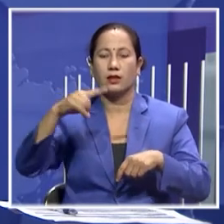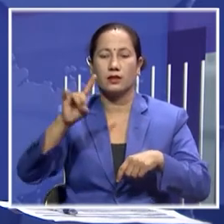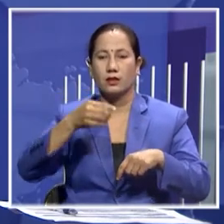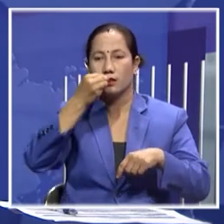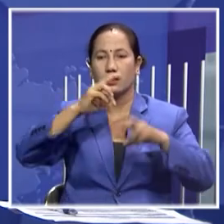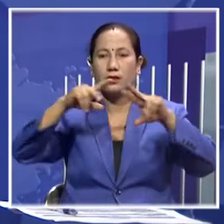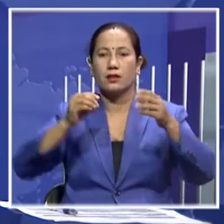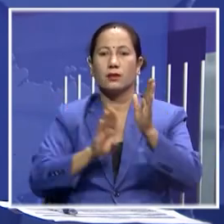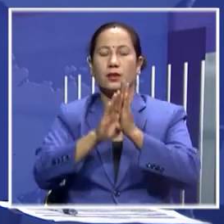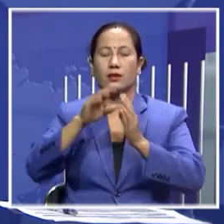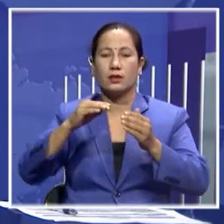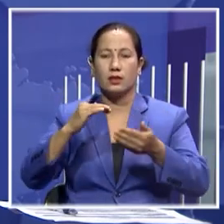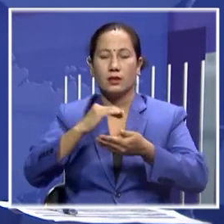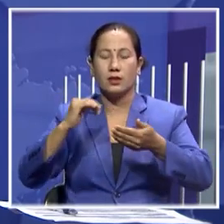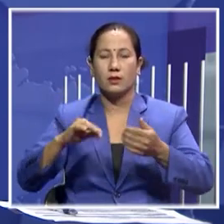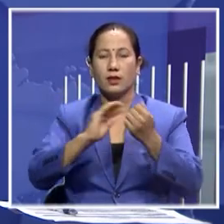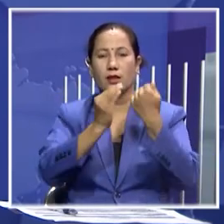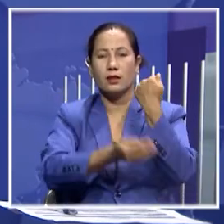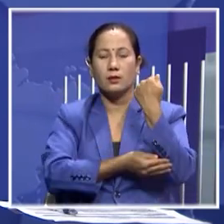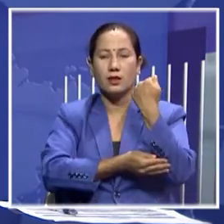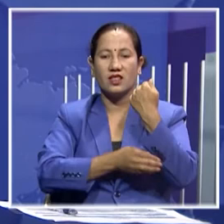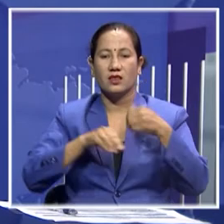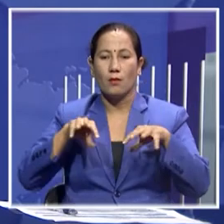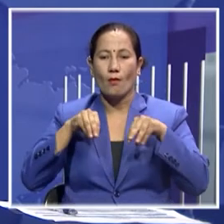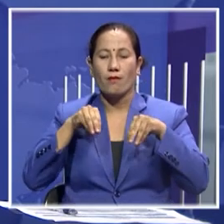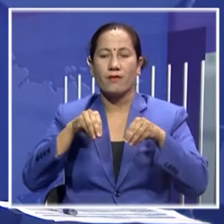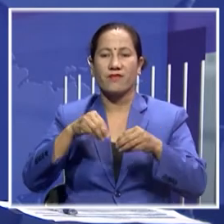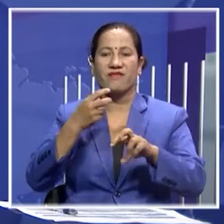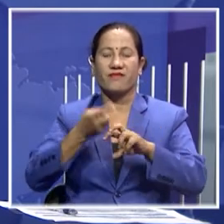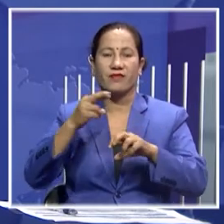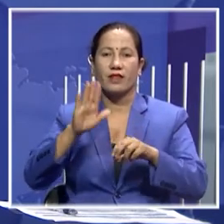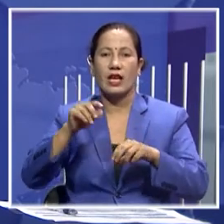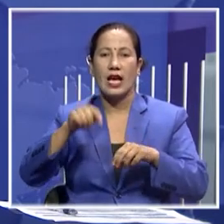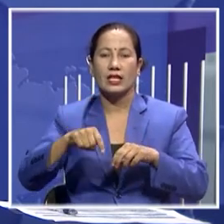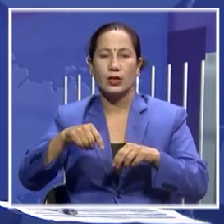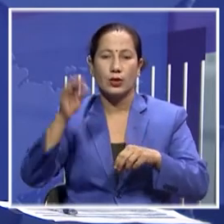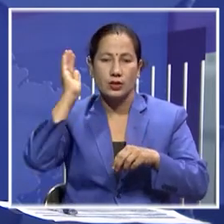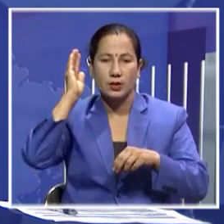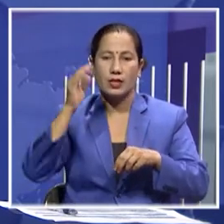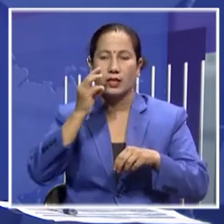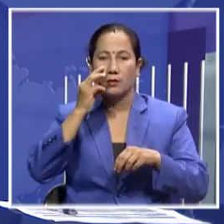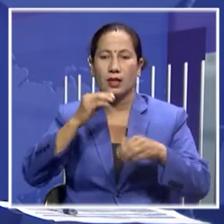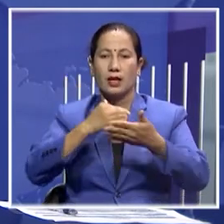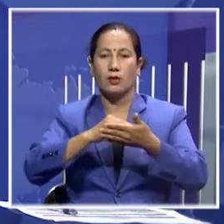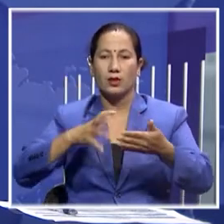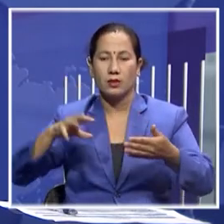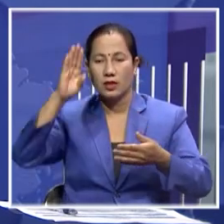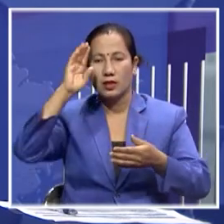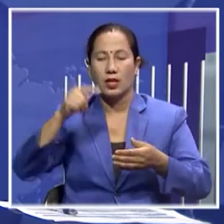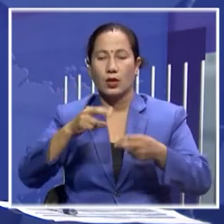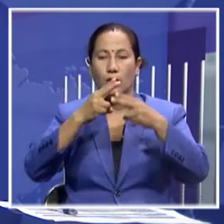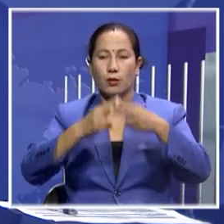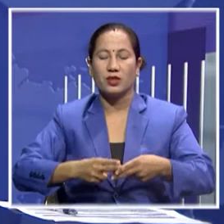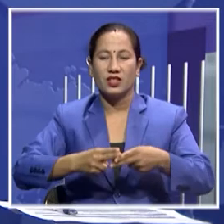बढिरहेको छ, बालबालिका र गर्भवती कुपोषणको शिकार बनिरहेका छन्। आजको समाचारमा लुम्बिनी प्रदेश सरकारको